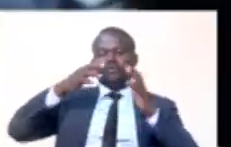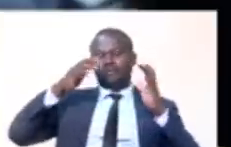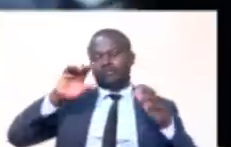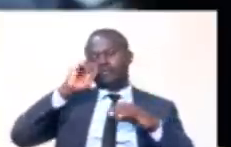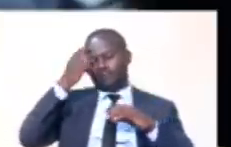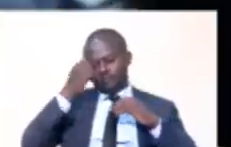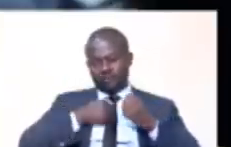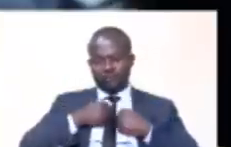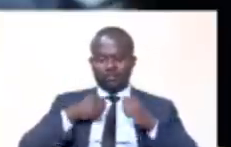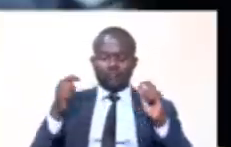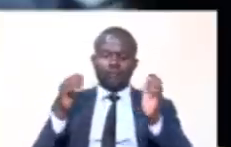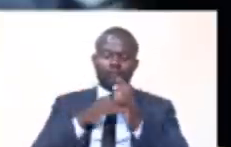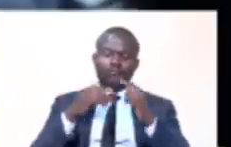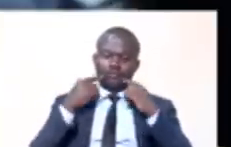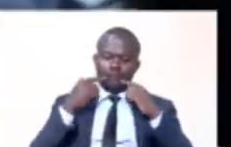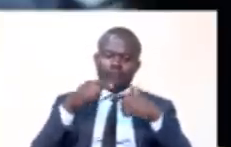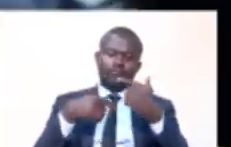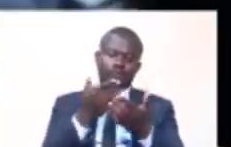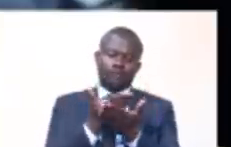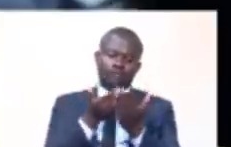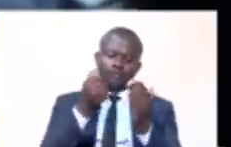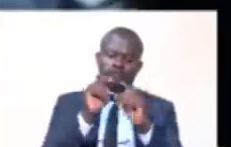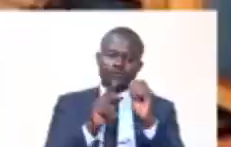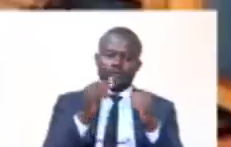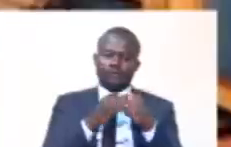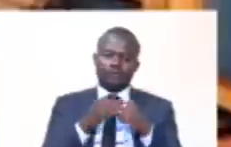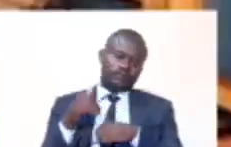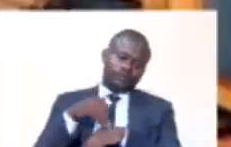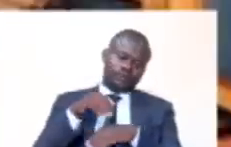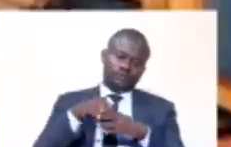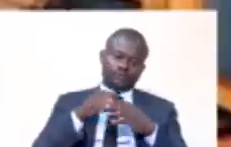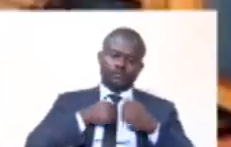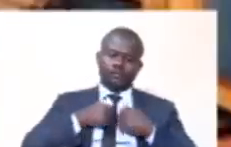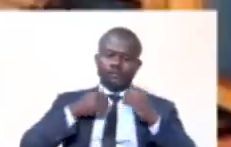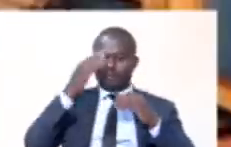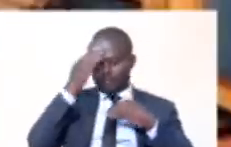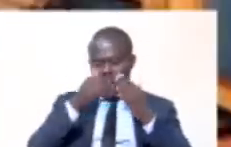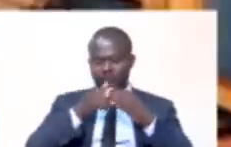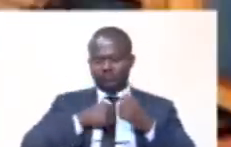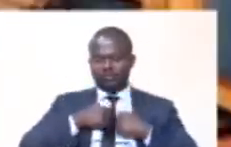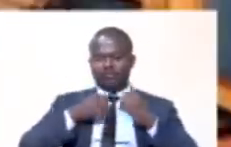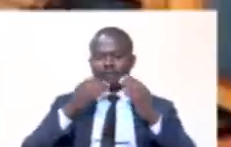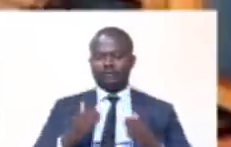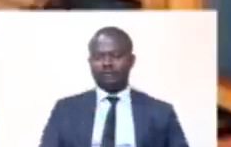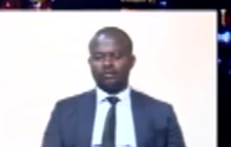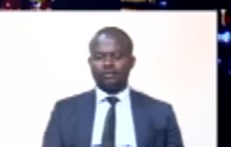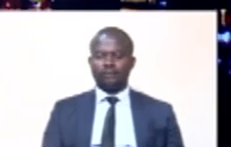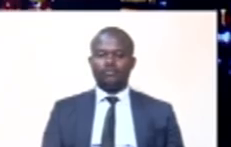guverinoma y'u Rwanda ikaba kandi yarakomeje nayo gusaba ko aba bantu bakoherezwa mu Rwanda kuko ari Abanyarwanda.